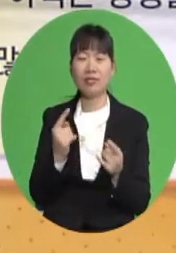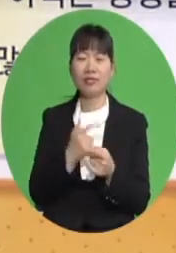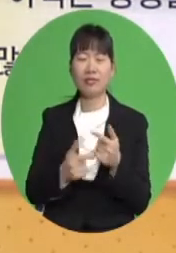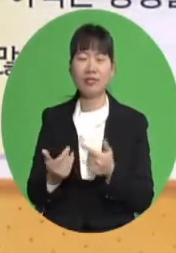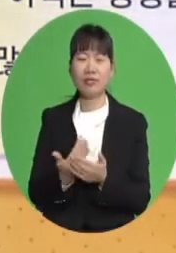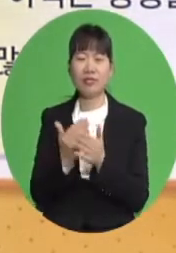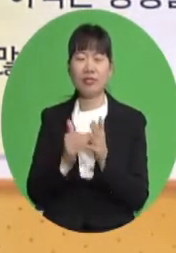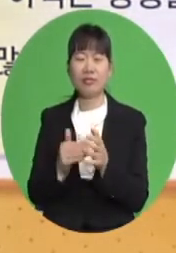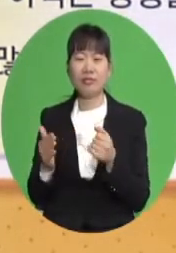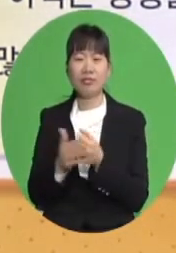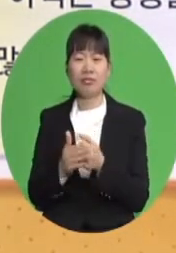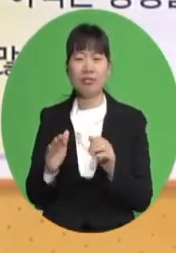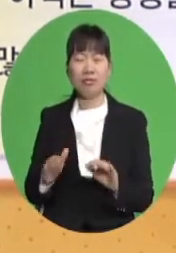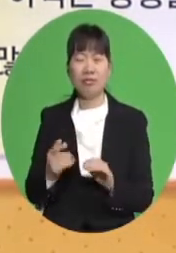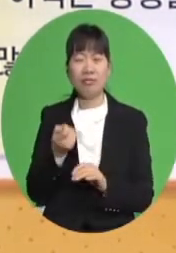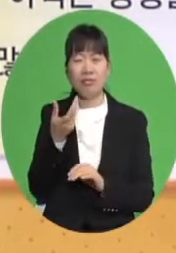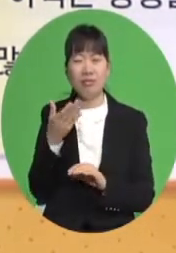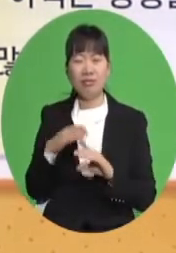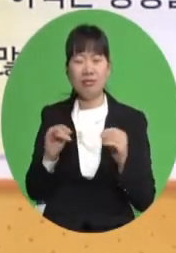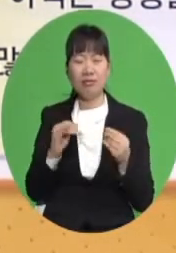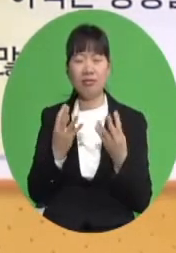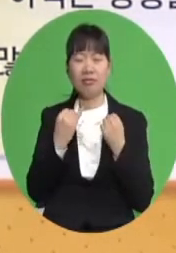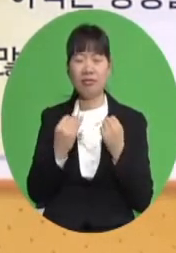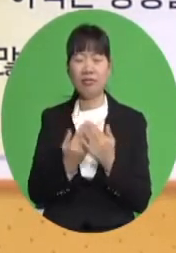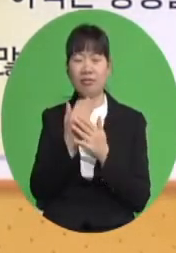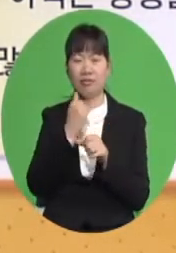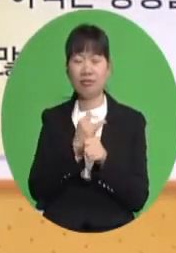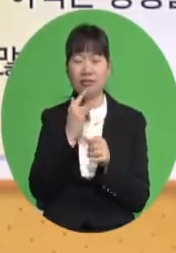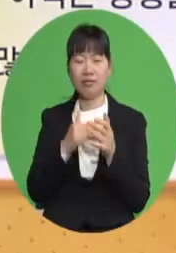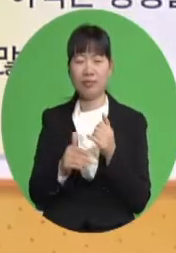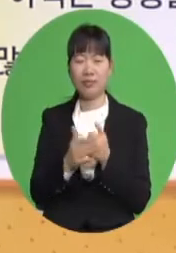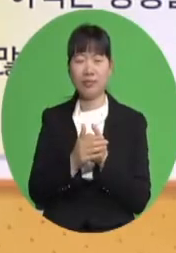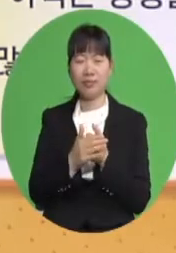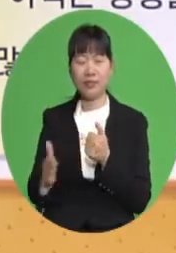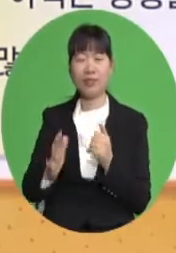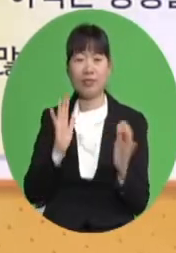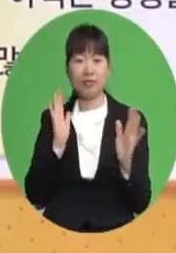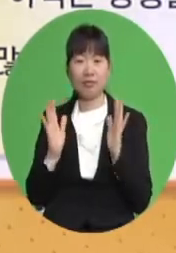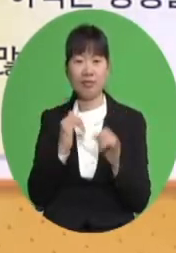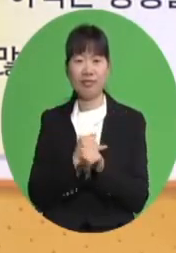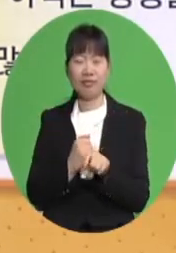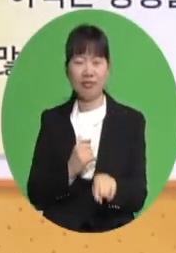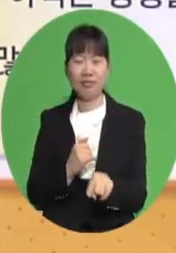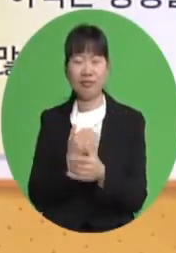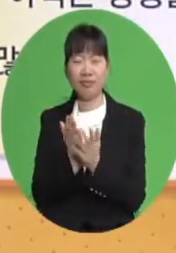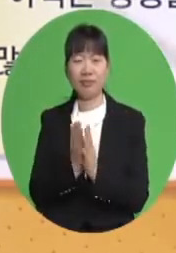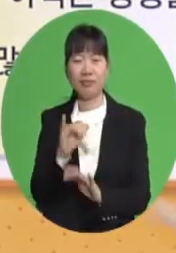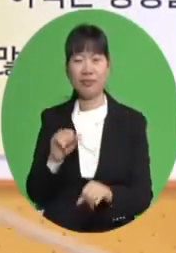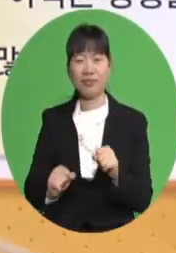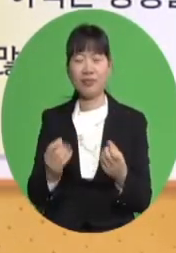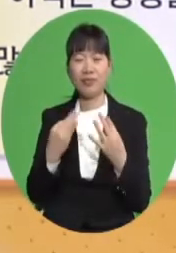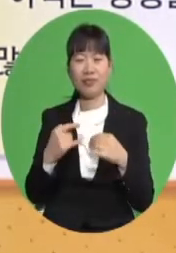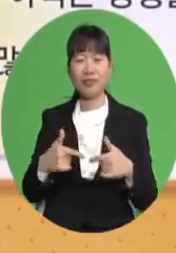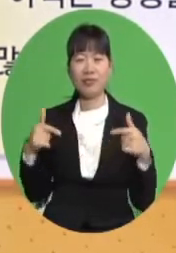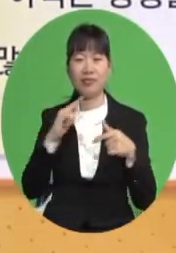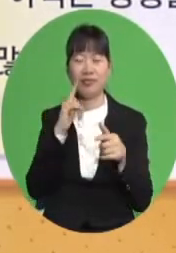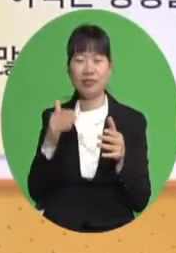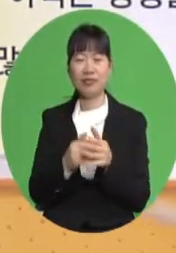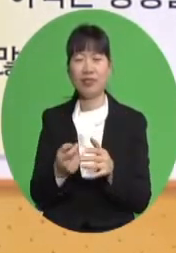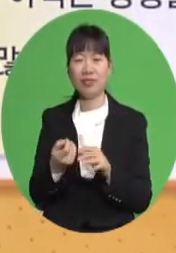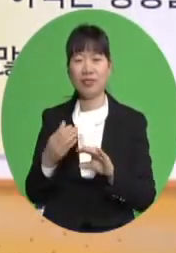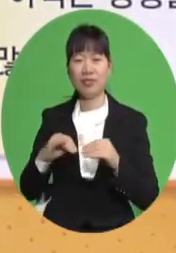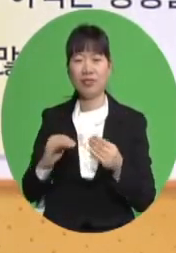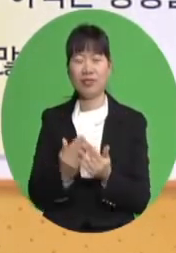때문에 대소근육이 이제 충분히 많이 발달돼 있어요. 그렇기 때문에 달리는 거 뭐 네. 이런 행동들이 이제 많아지고요.